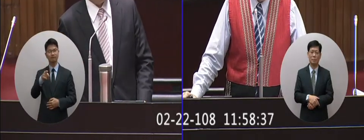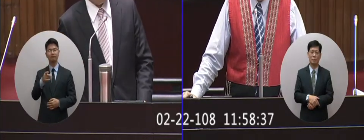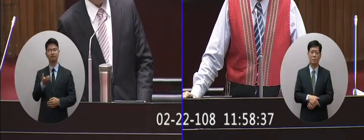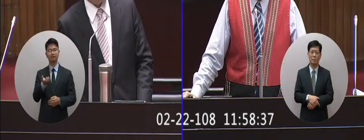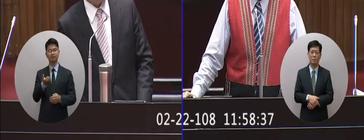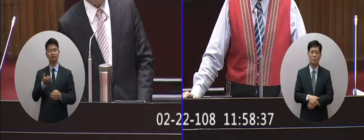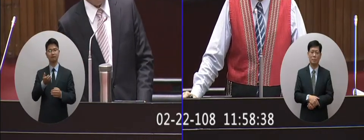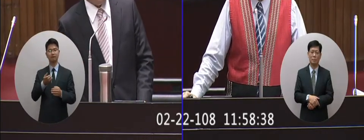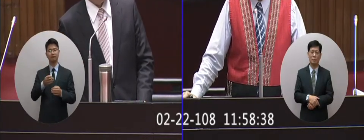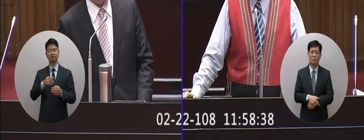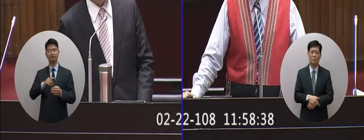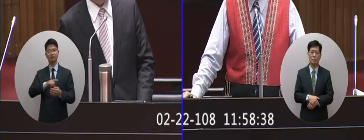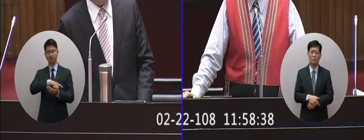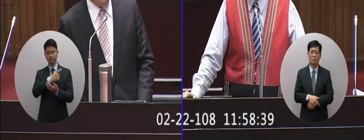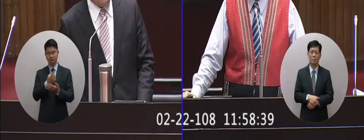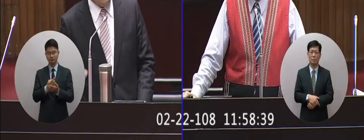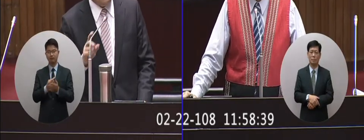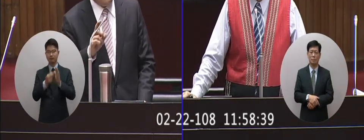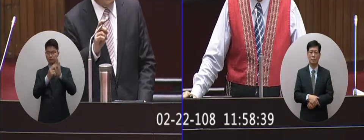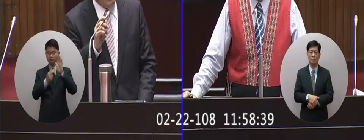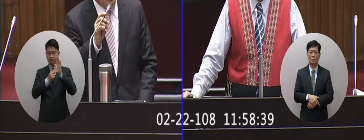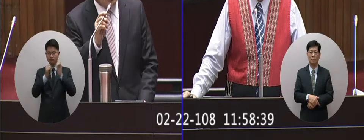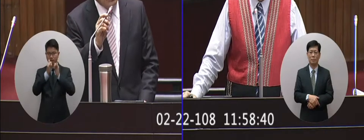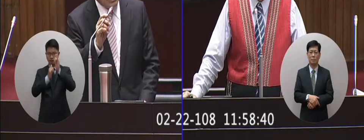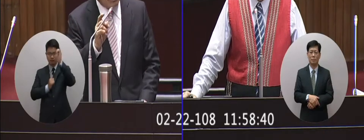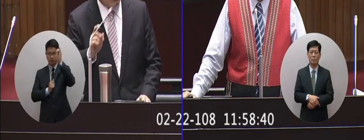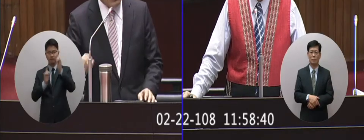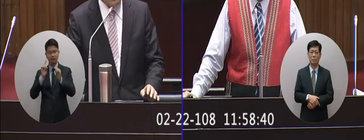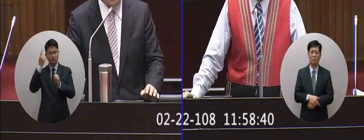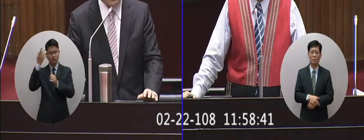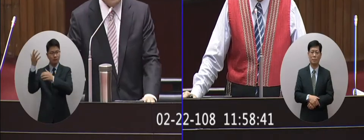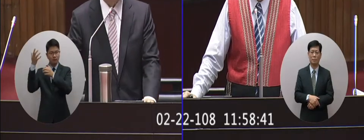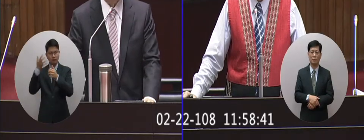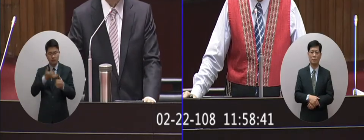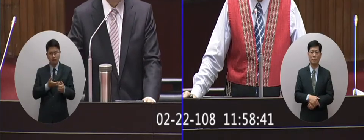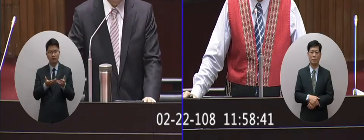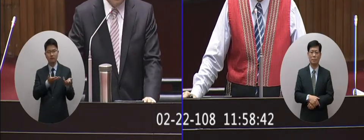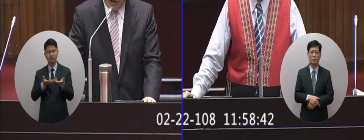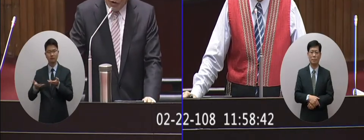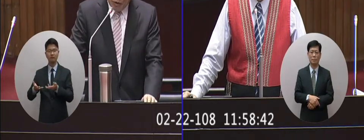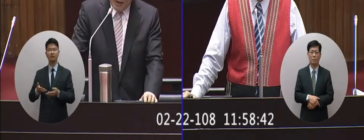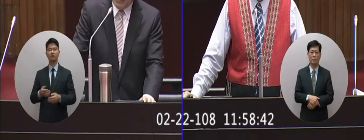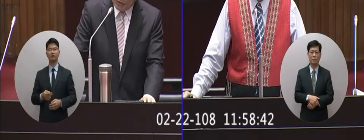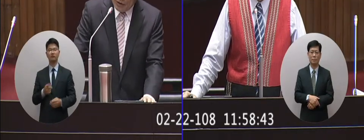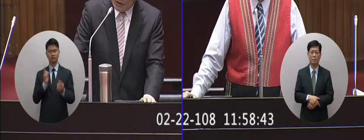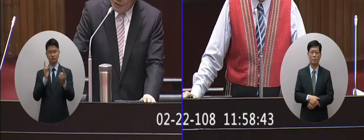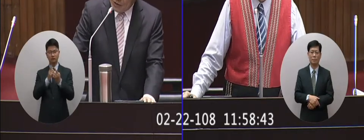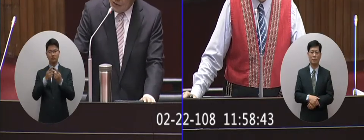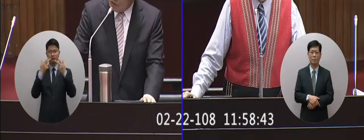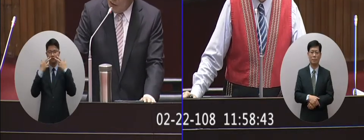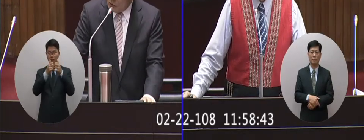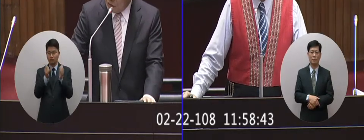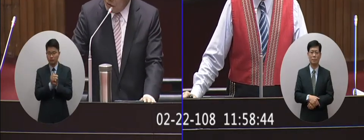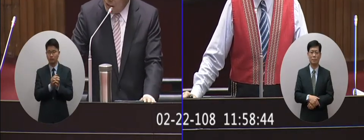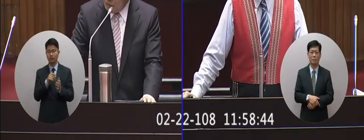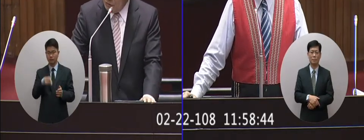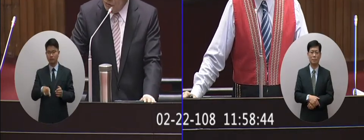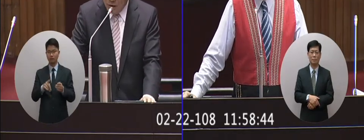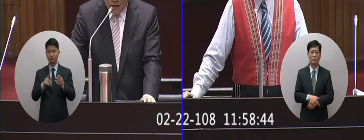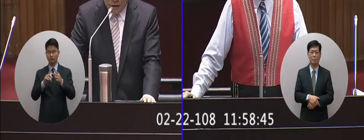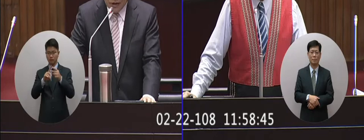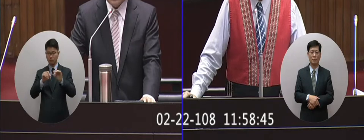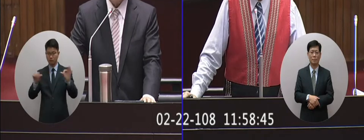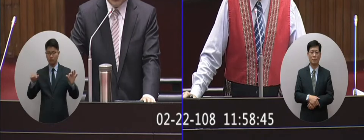整段时间描述整个历史严格相关事项， 对原住民来说，真的在这块土地